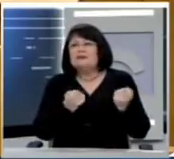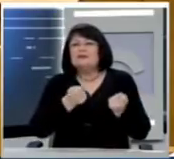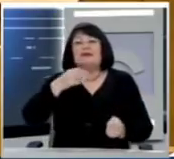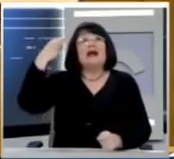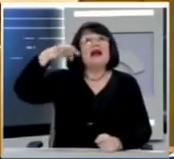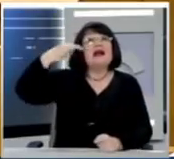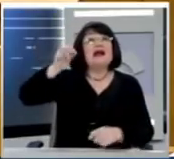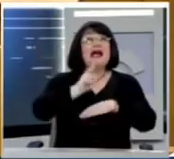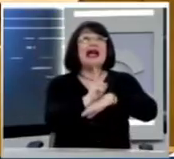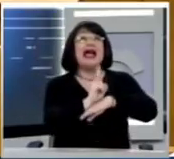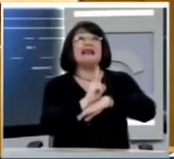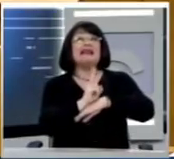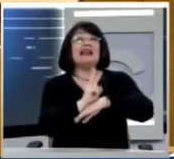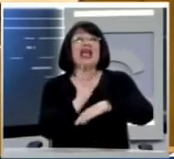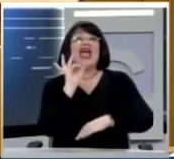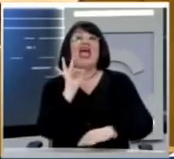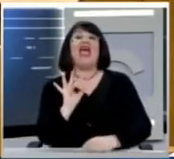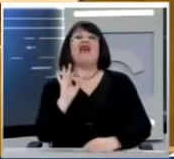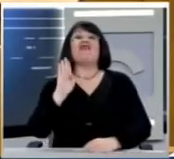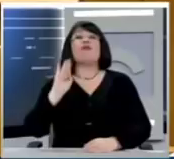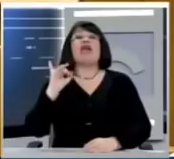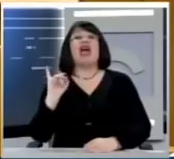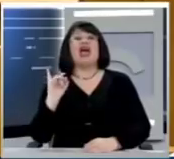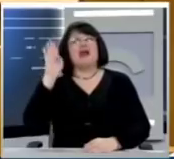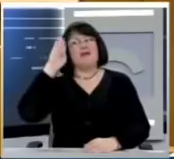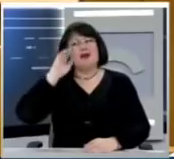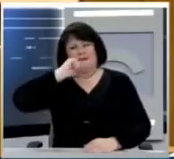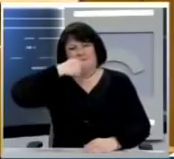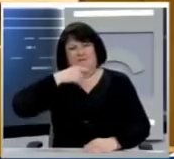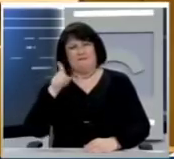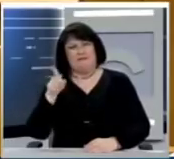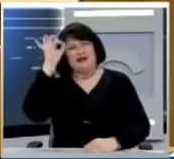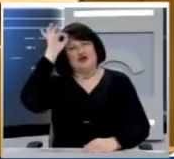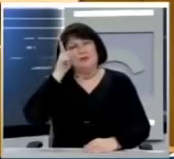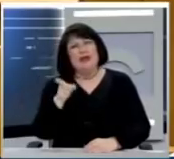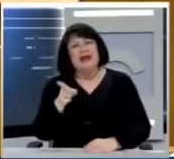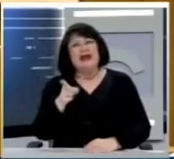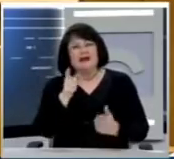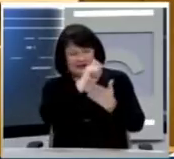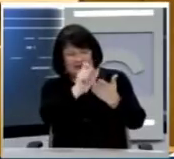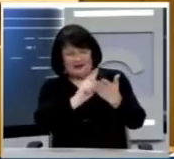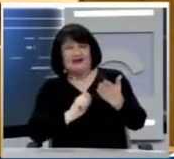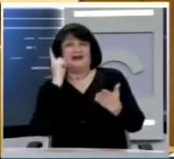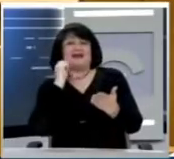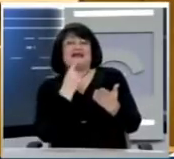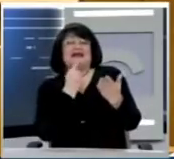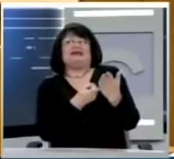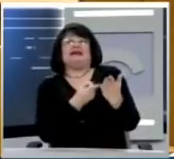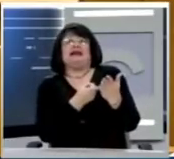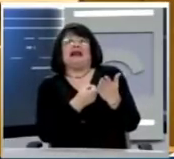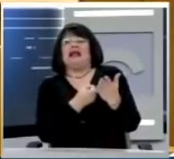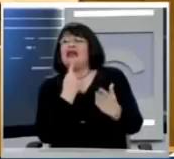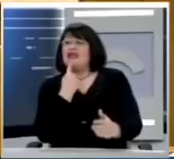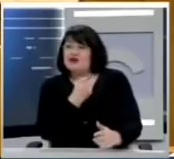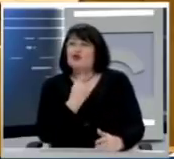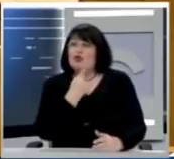έγγραφο του FBI στη δικογραφία που περιγράφει, τα ξέρετε τι λέει, αλλά εγώ θα τα